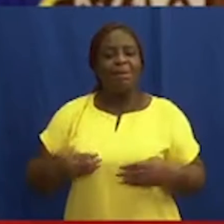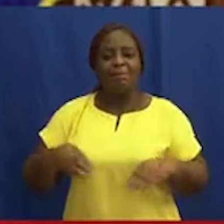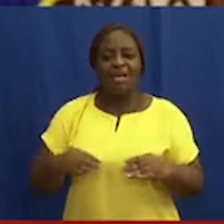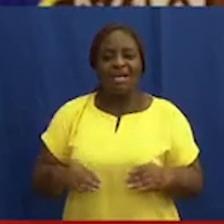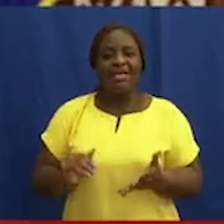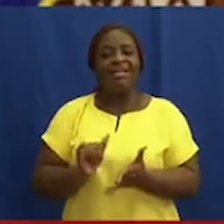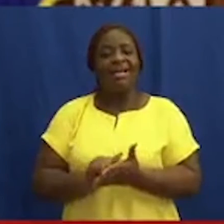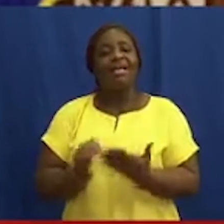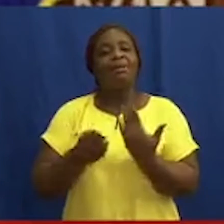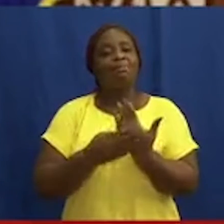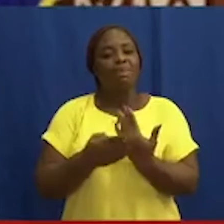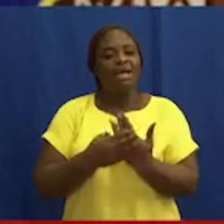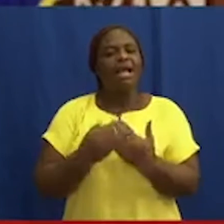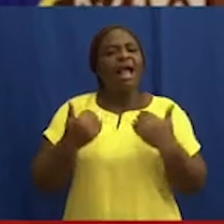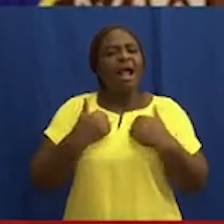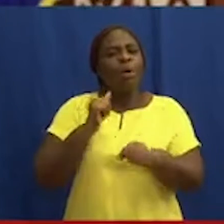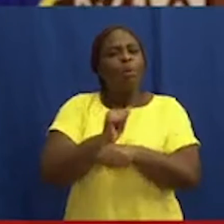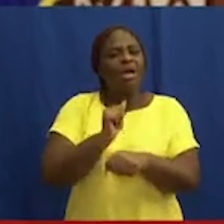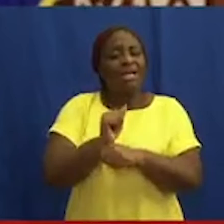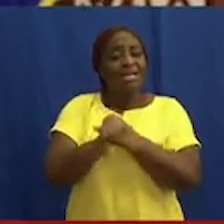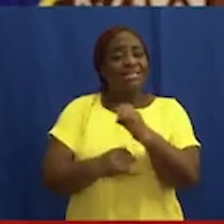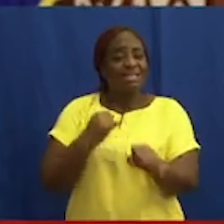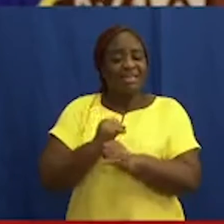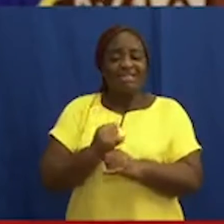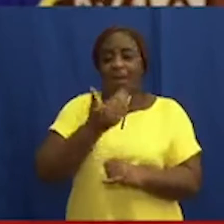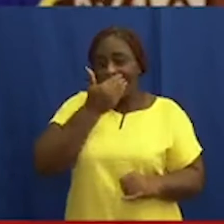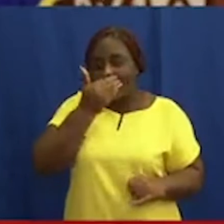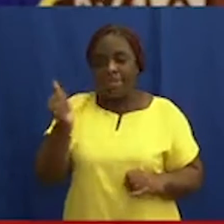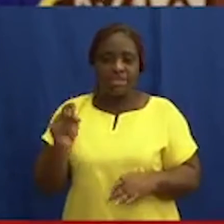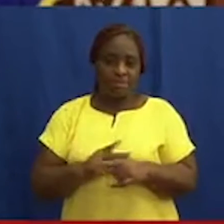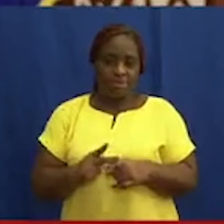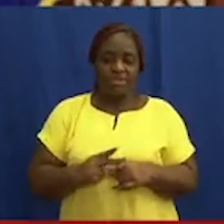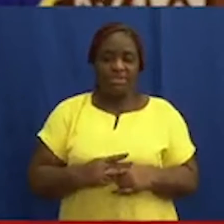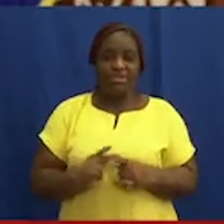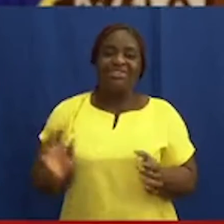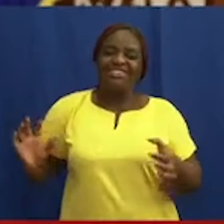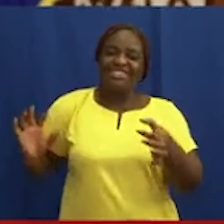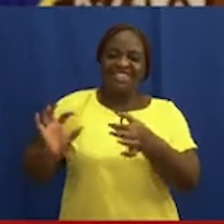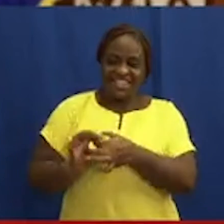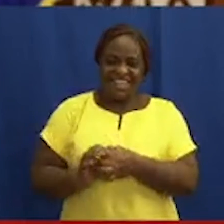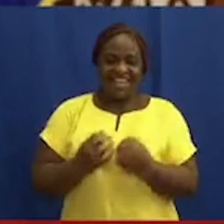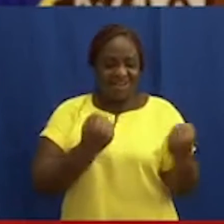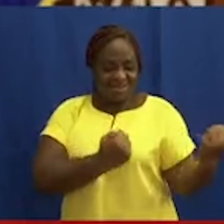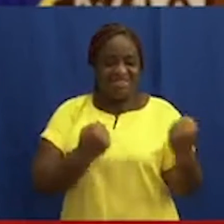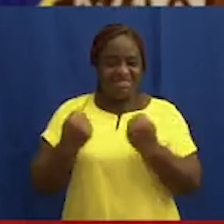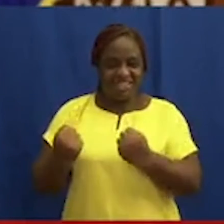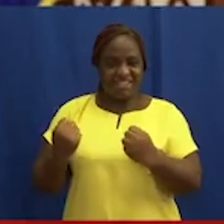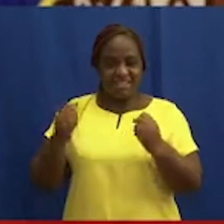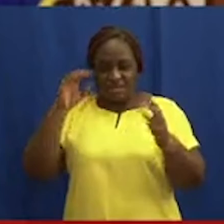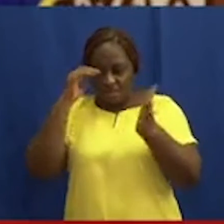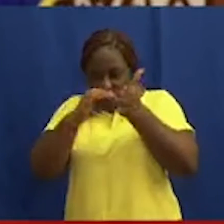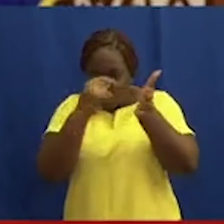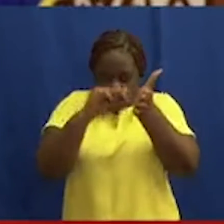Ghana Industries da Ghana Association of Banks da Private Enterprise Federation da Association of